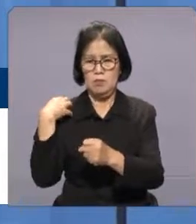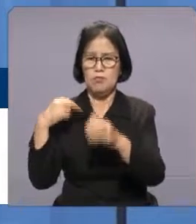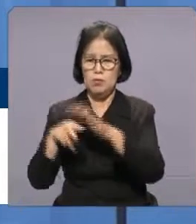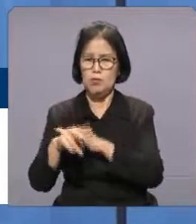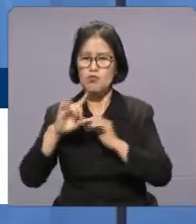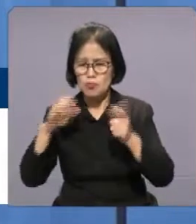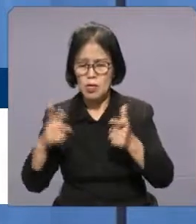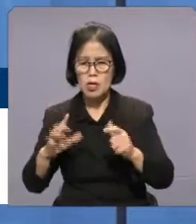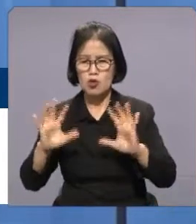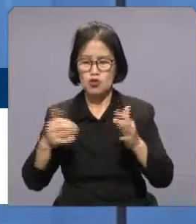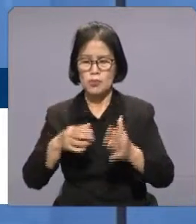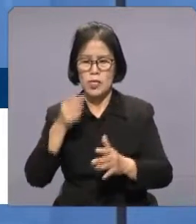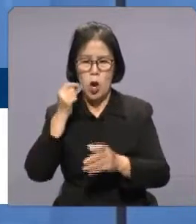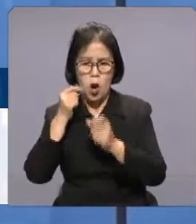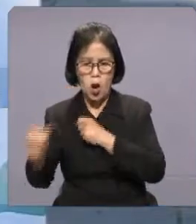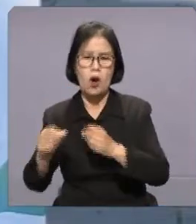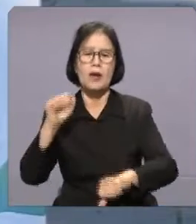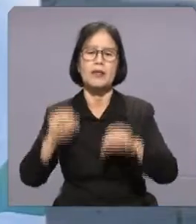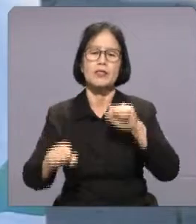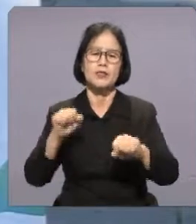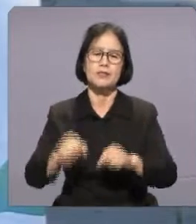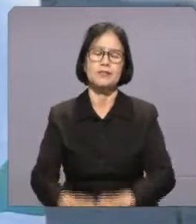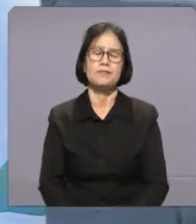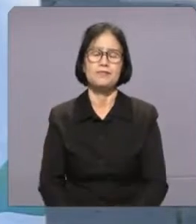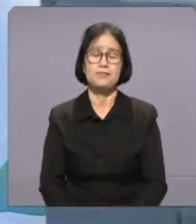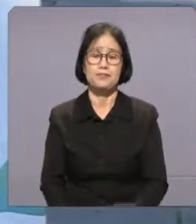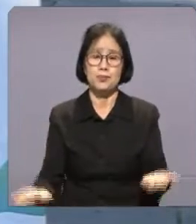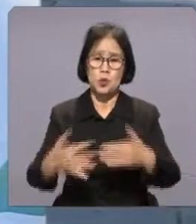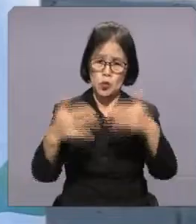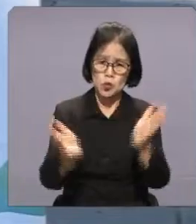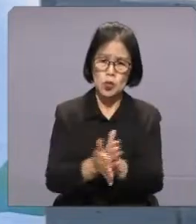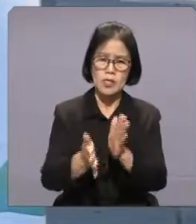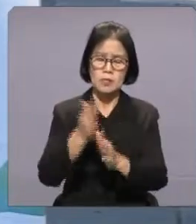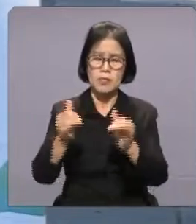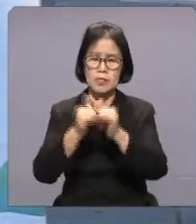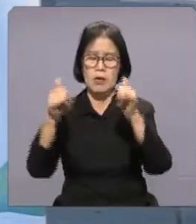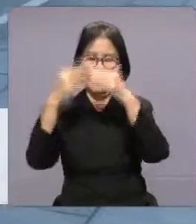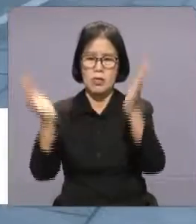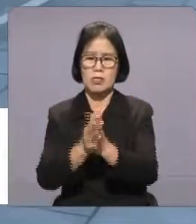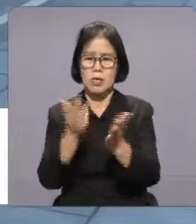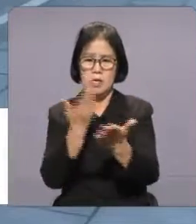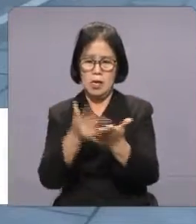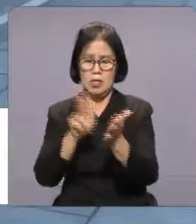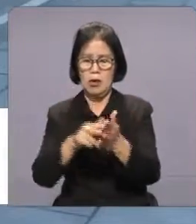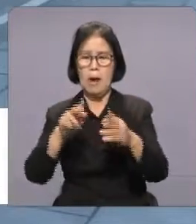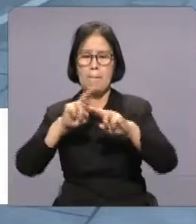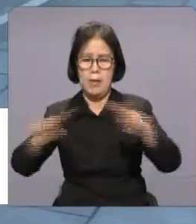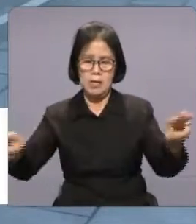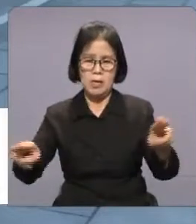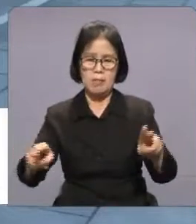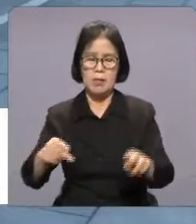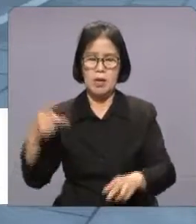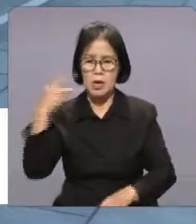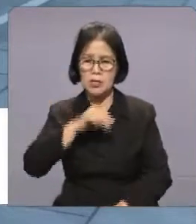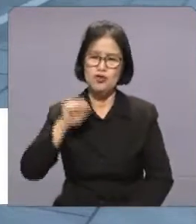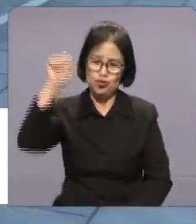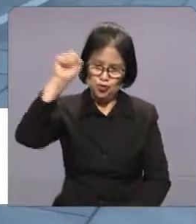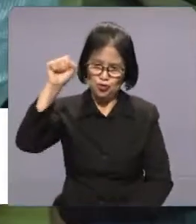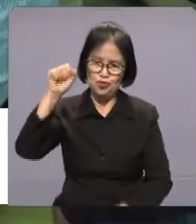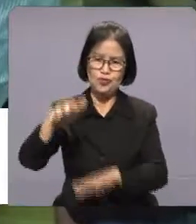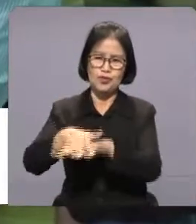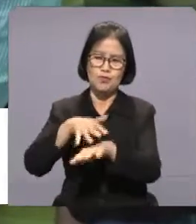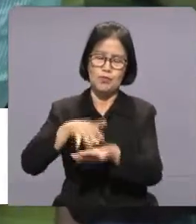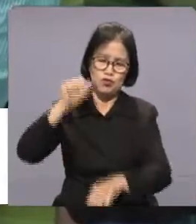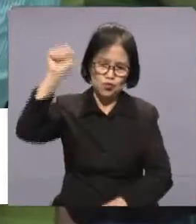넘어 국민 기만행이다 노조와 시민사회단체는 개정안을 폐기하라며 단식투쟁과 천막 농성에